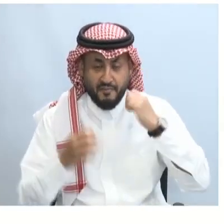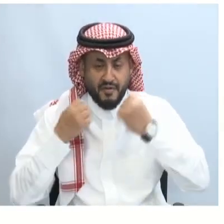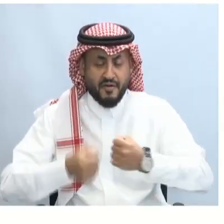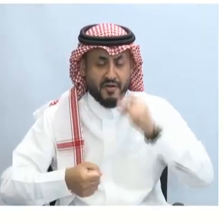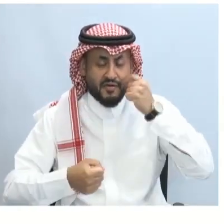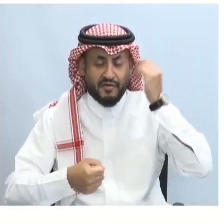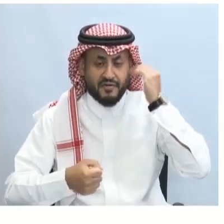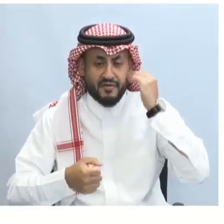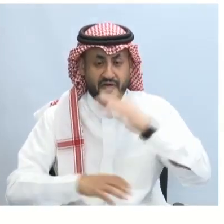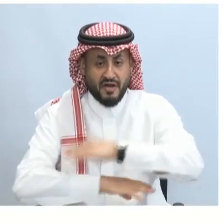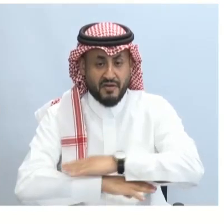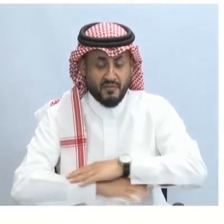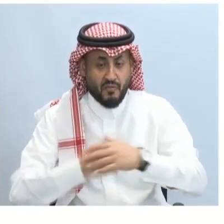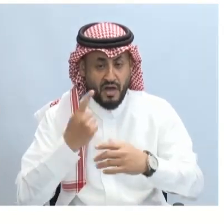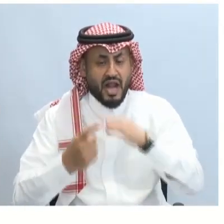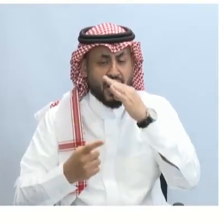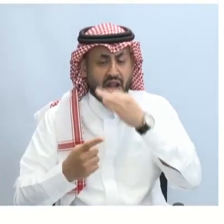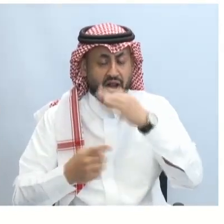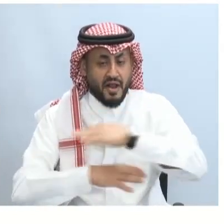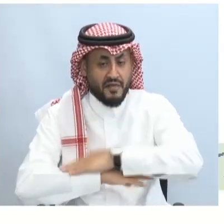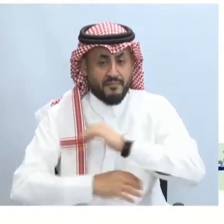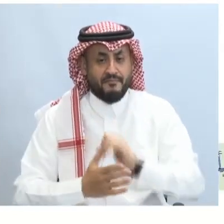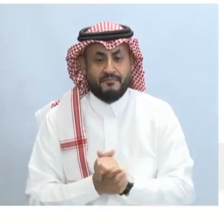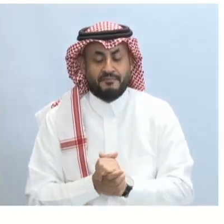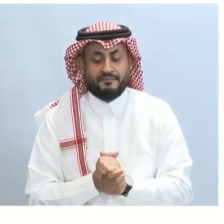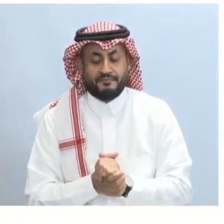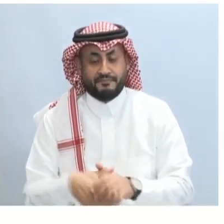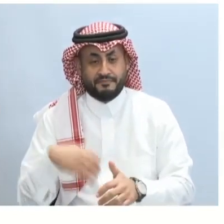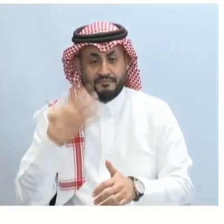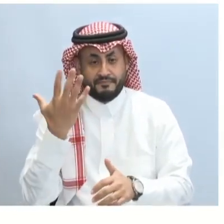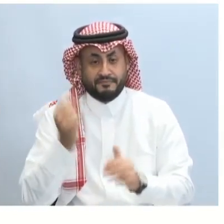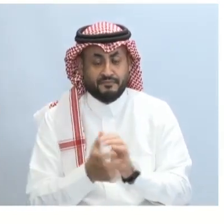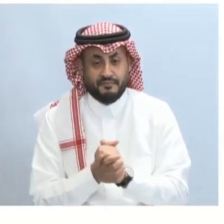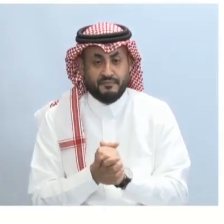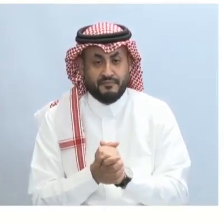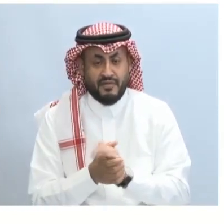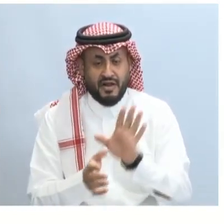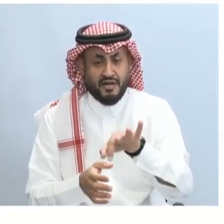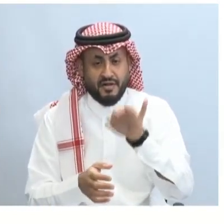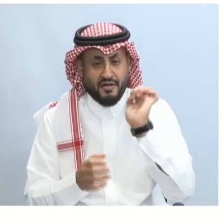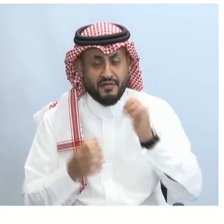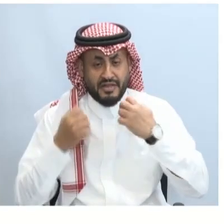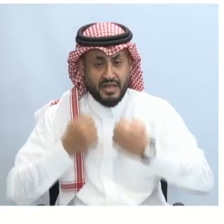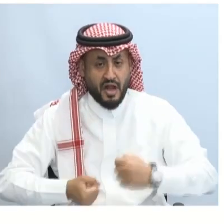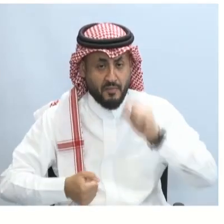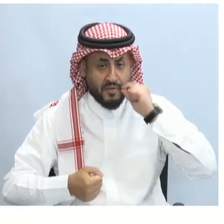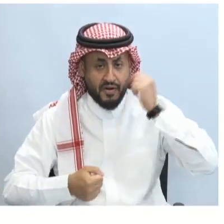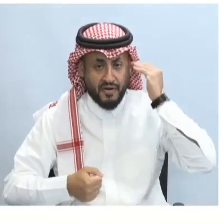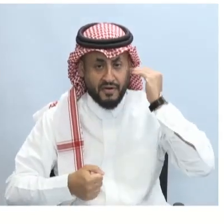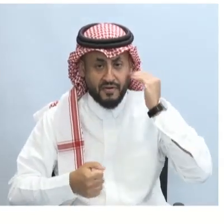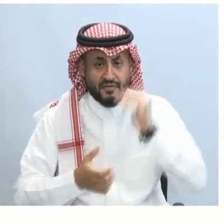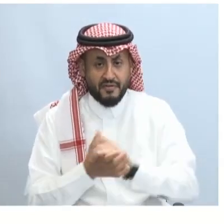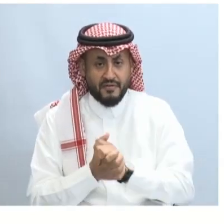الطالبه ادبا من اداب الحديث خامسا ان يختار الطالب او الطالبه